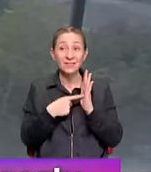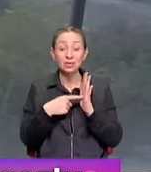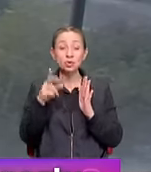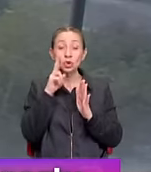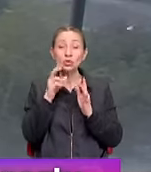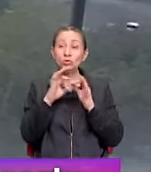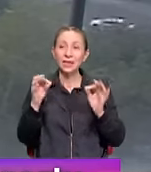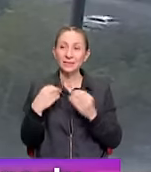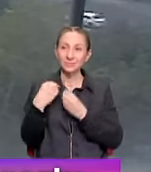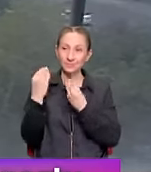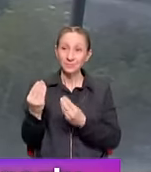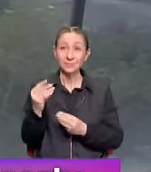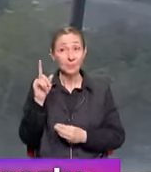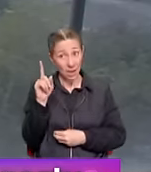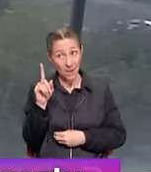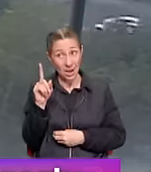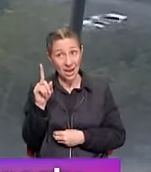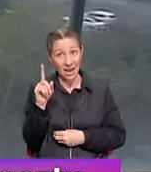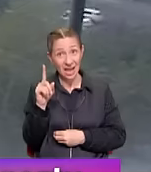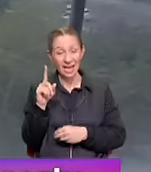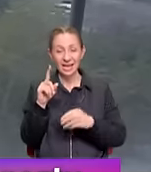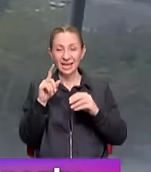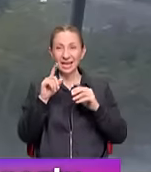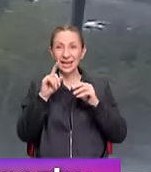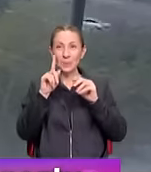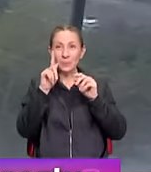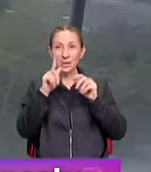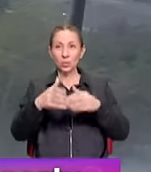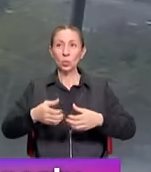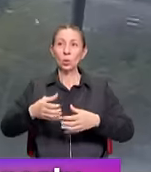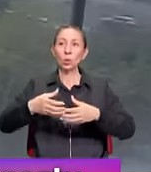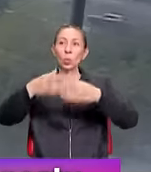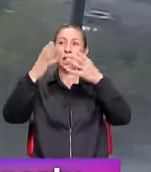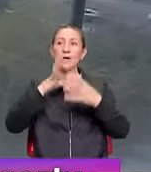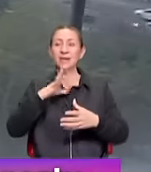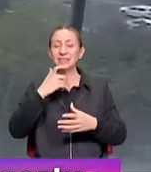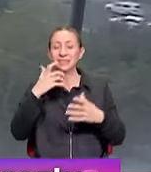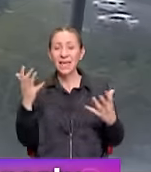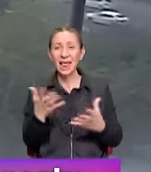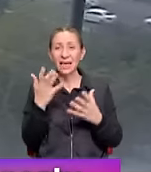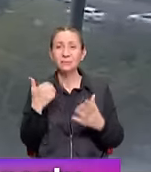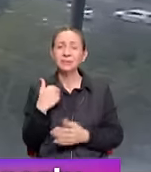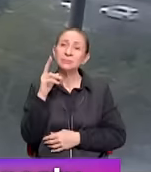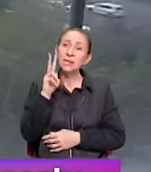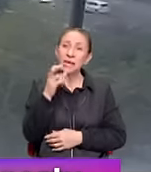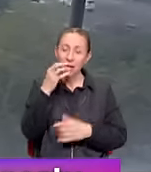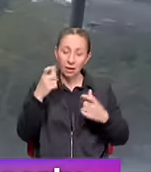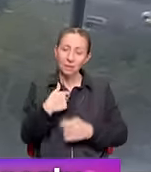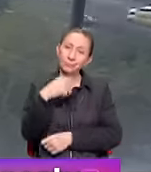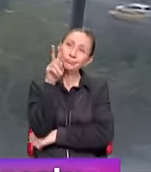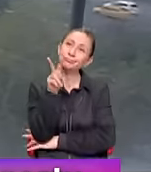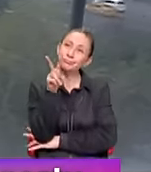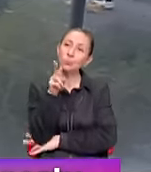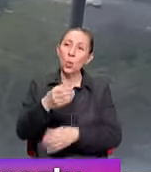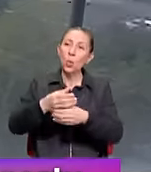son sözü kendisine bırakacağım. Yalnız ekranlarınıza yansıyacak bir kule var. Senelerdir biz bakarız Ankara'da, hani